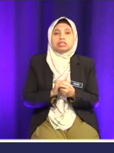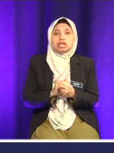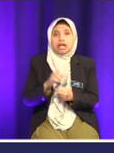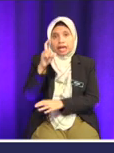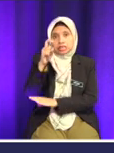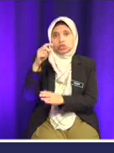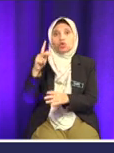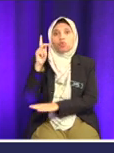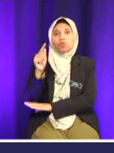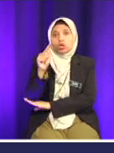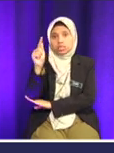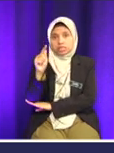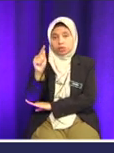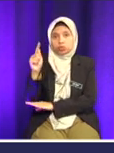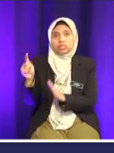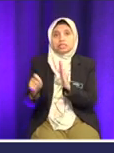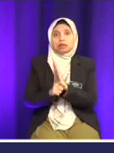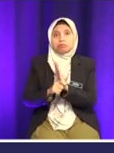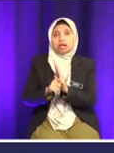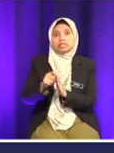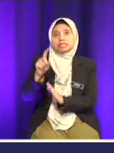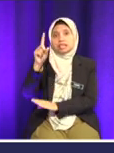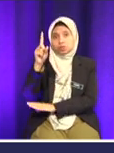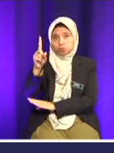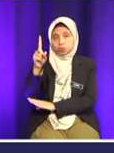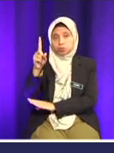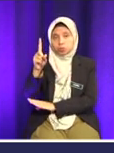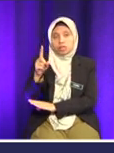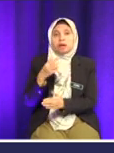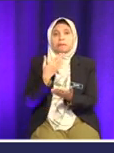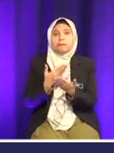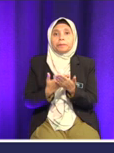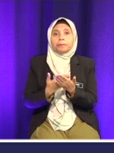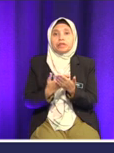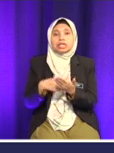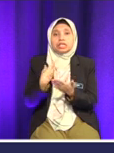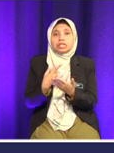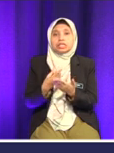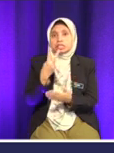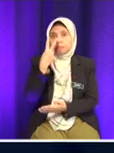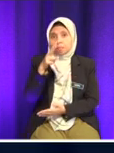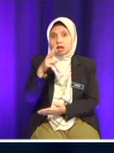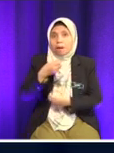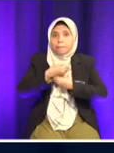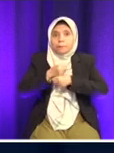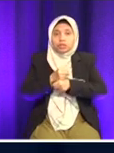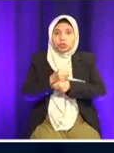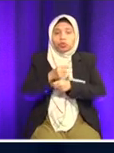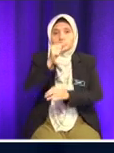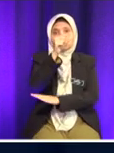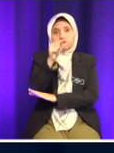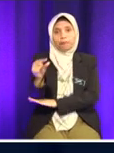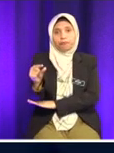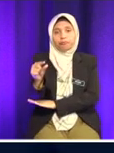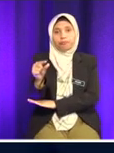+ 4x + 1 baik sekarang kita nampak bentuk grafik